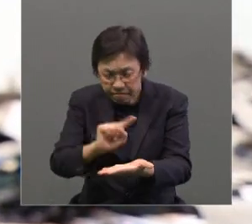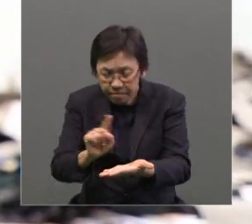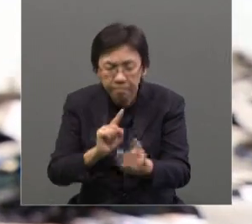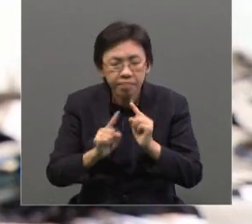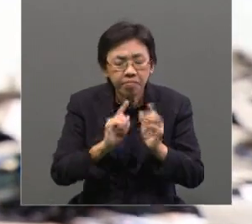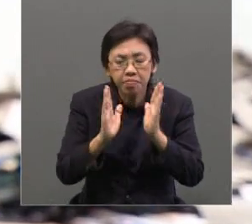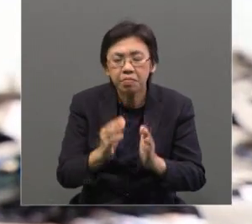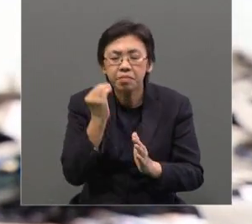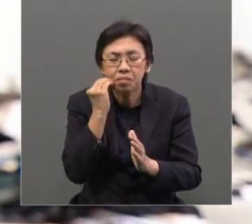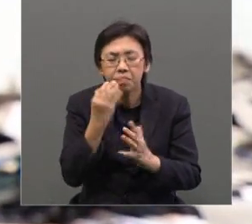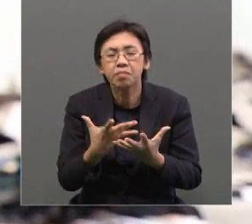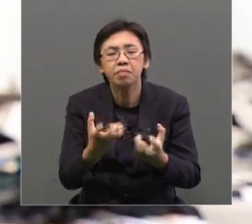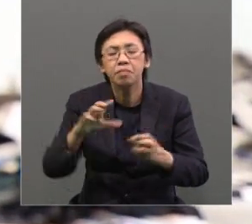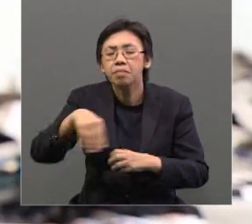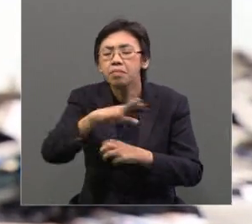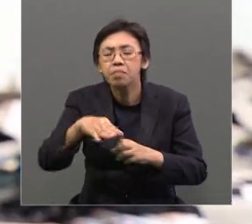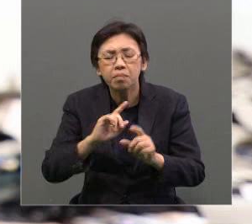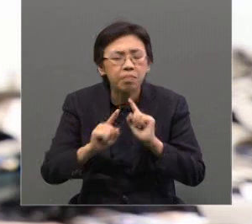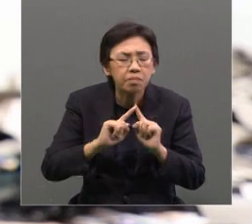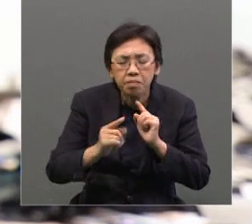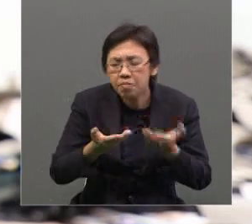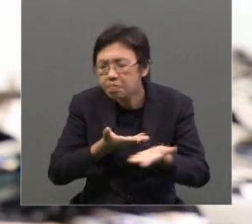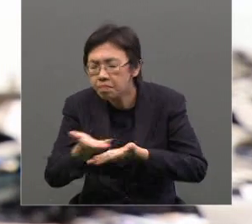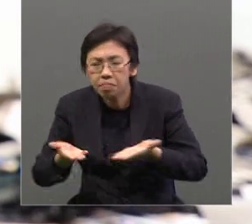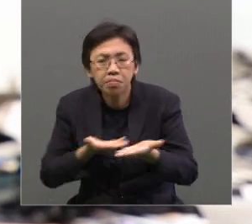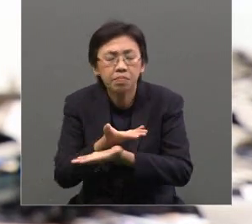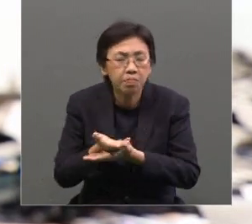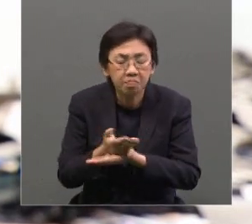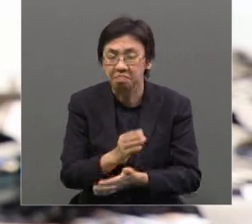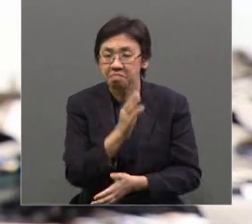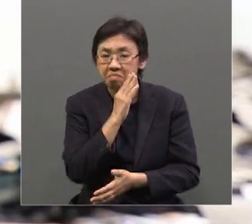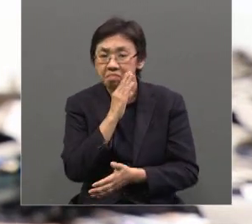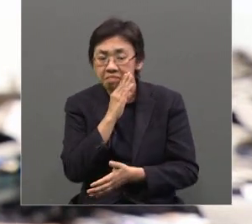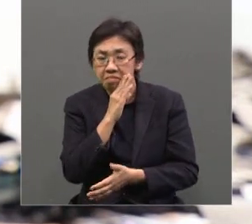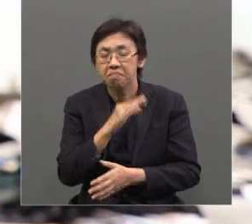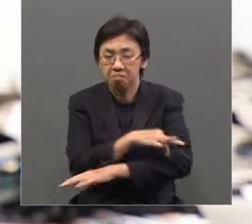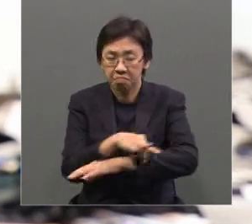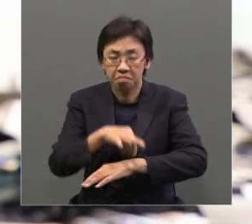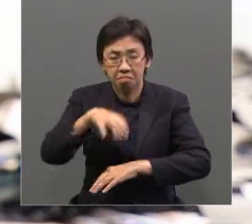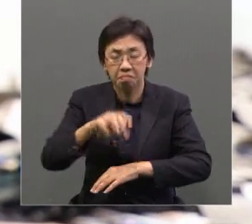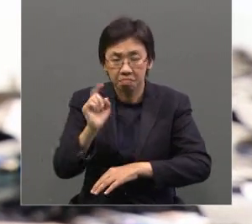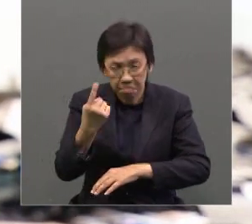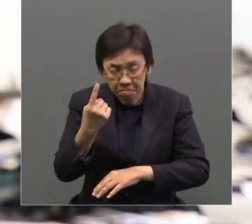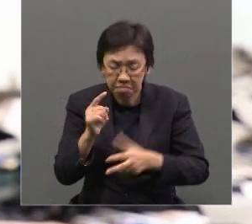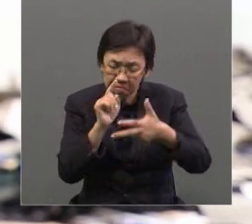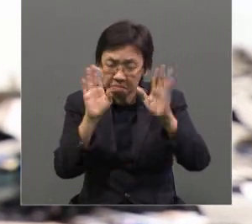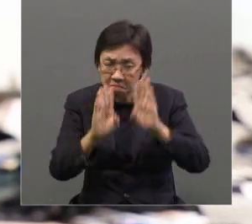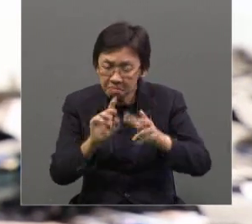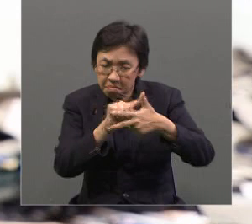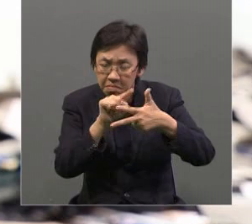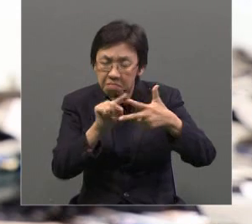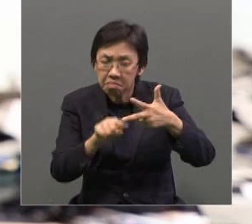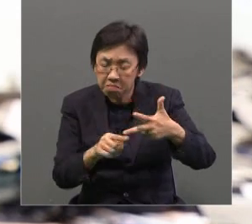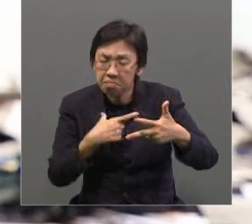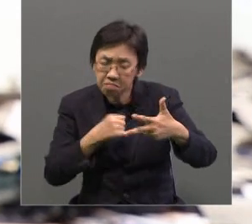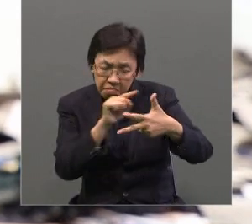โซนที่เสียหายทั้งหลังหรือเสียหายหนักเนี่ยนะครับว่าถ้าเราจะทำผังใน3แบบนี้ท่านจะรับ